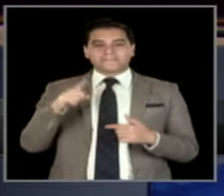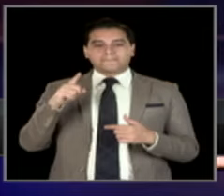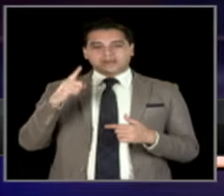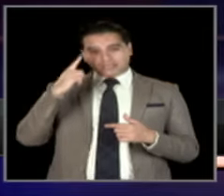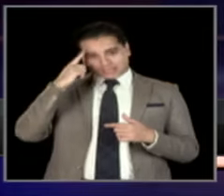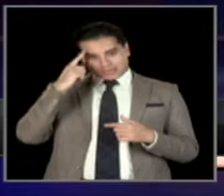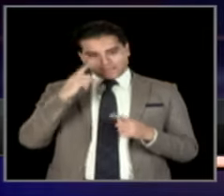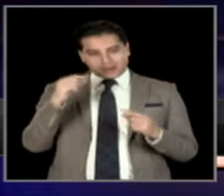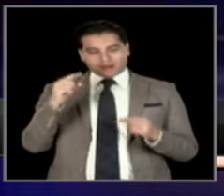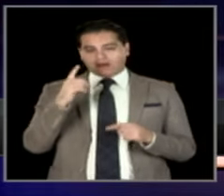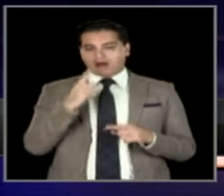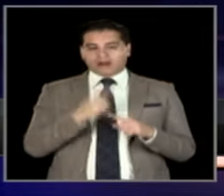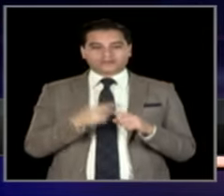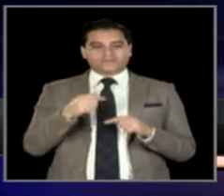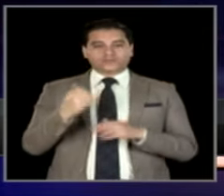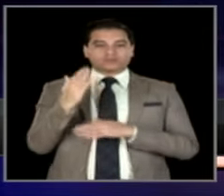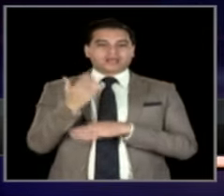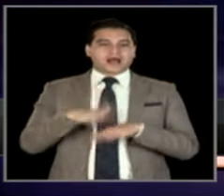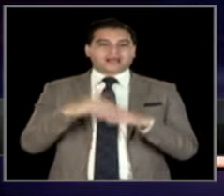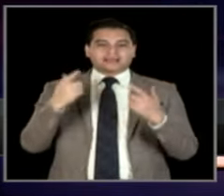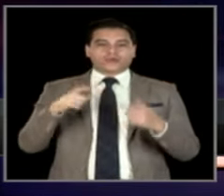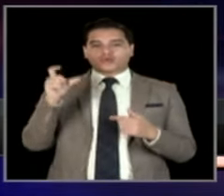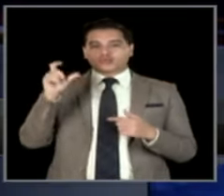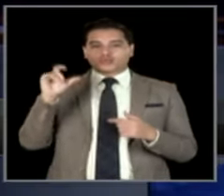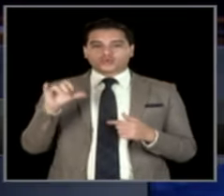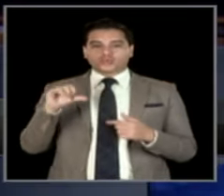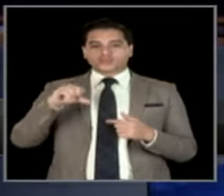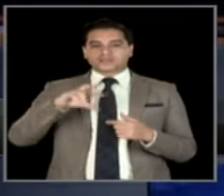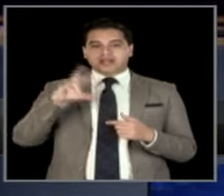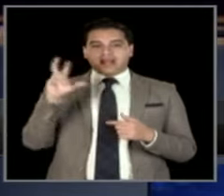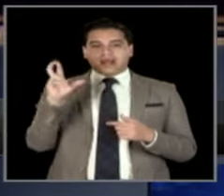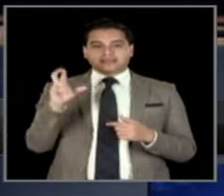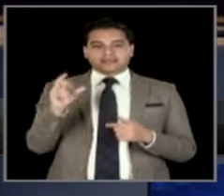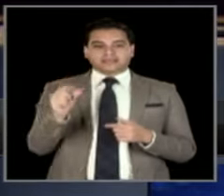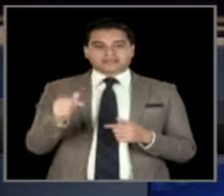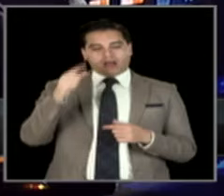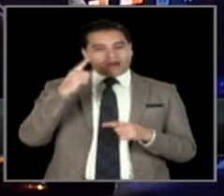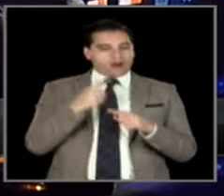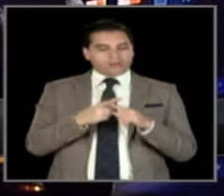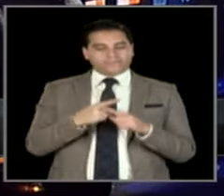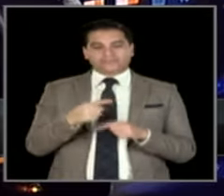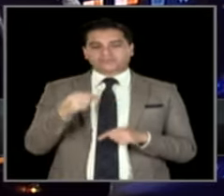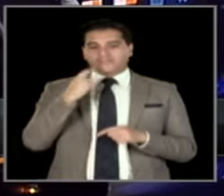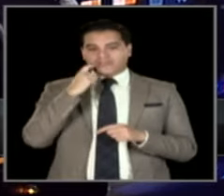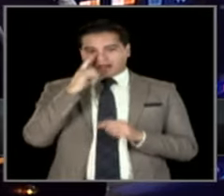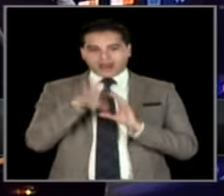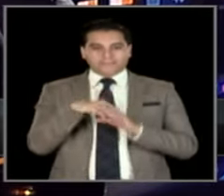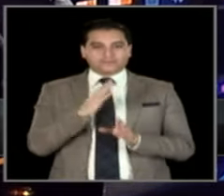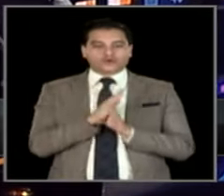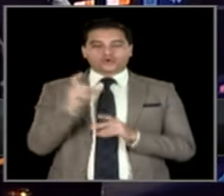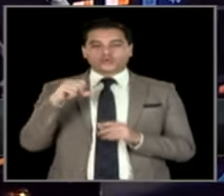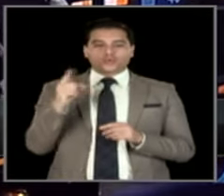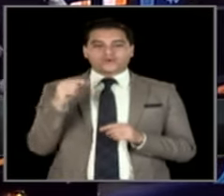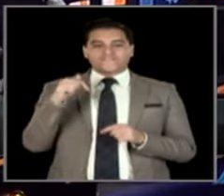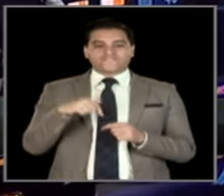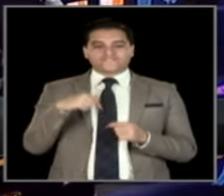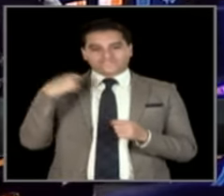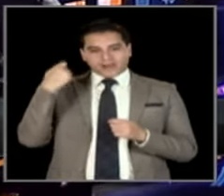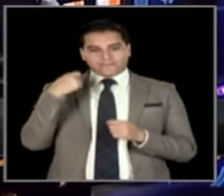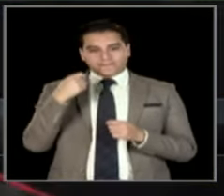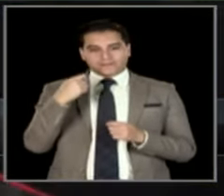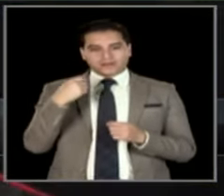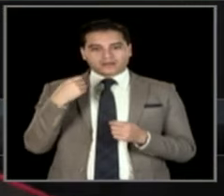يابان. غلط. ما هي العملة الرسمية في دولة نيوزيلندا؟ البات. غلط. فنان قام بدور نور في فيلم نور عيني،